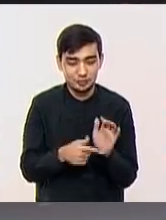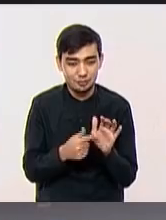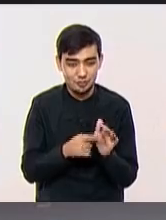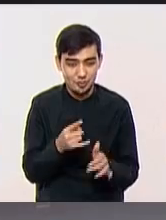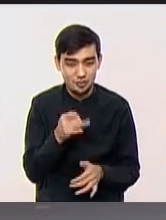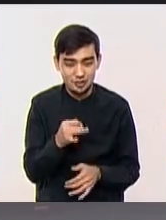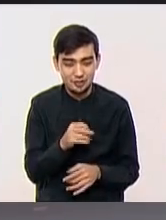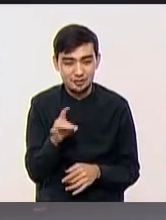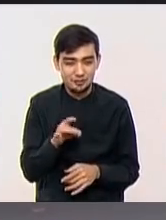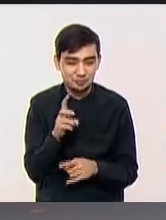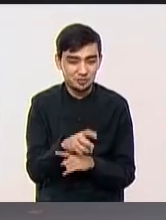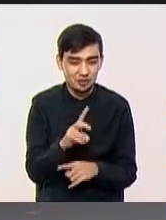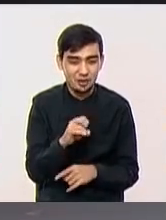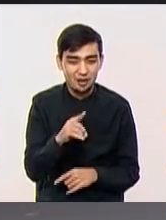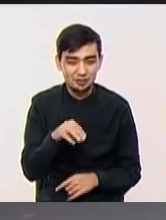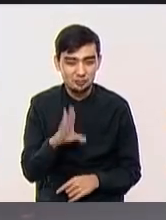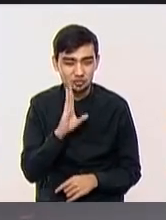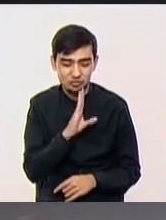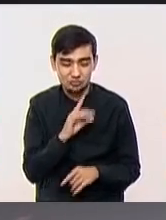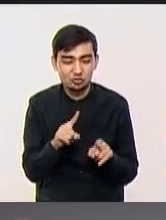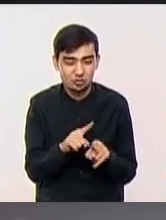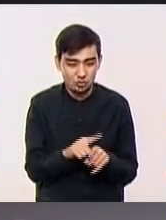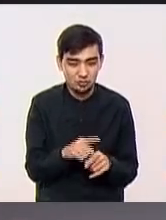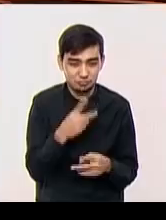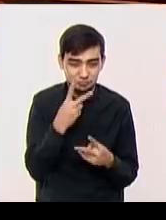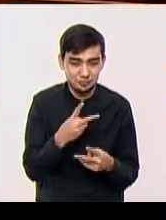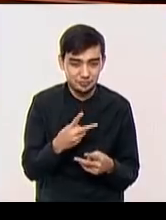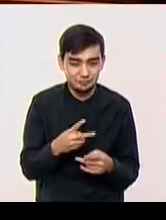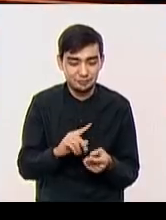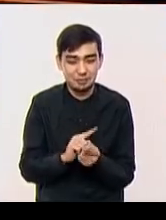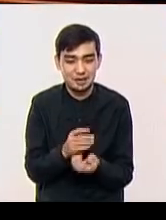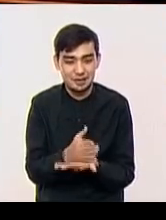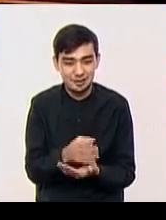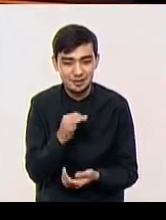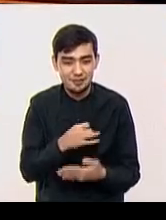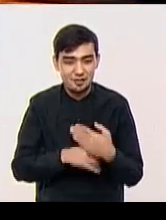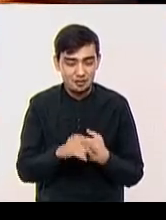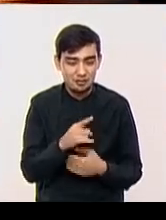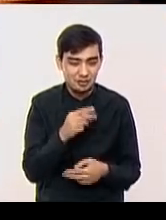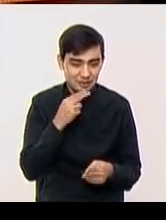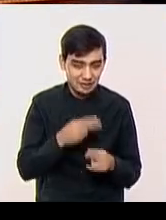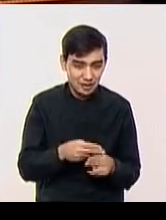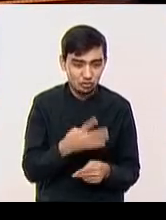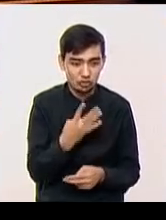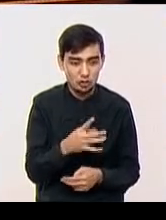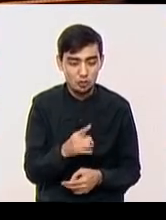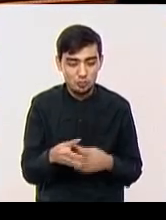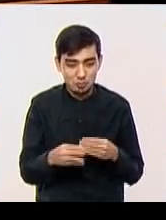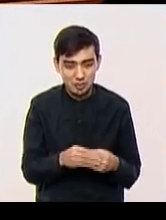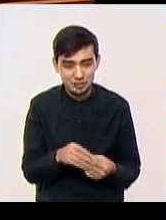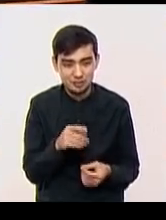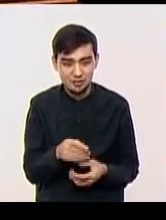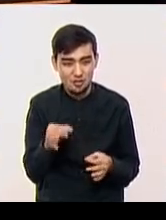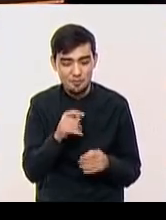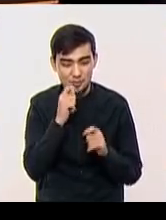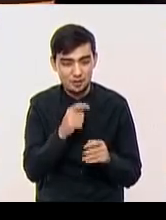жағалап балаларына киіміздеген Назым апайдың да жайын көрдіңіздер. Мүмкіндігі шектеулі әпкесі төрт баласымен қайырымдылық қор